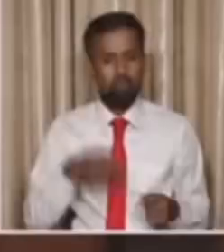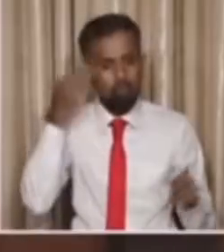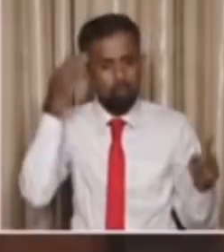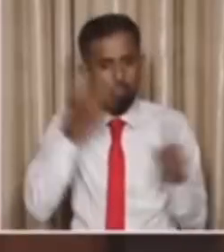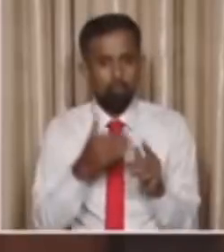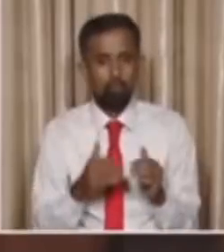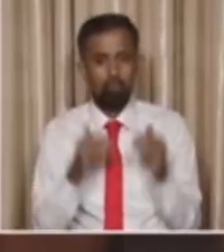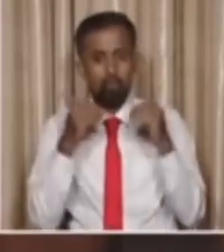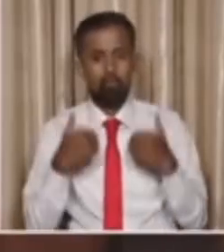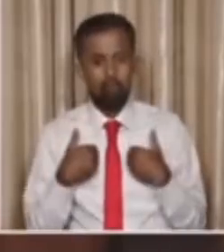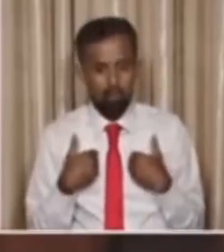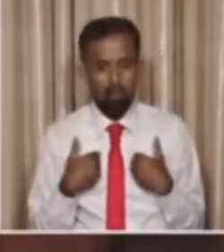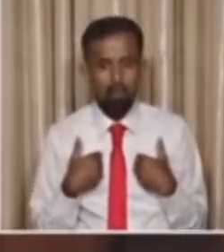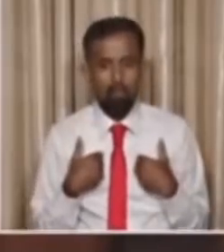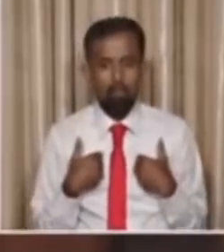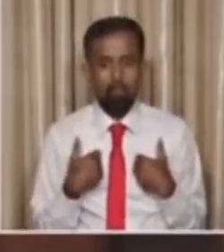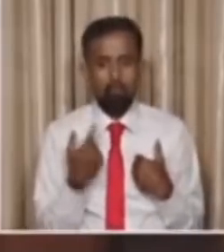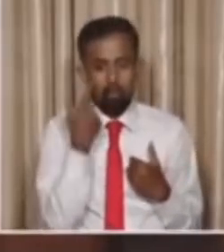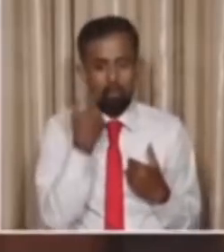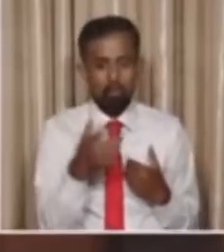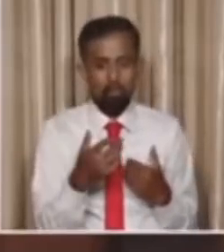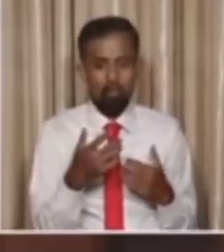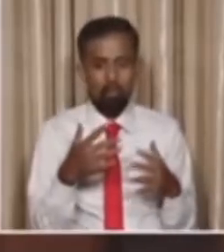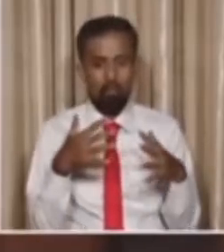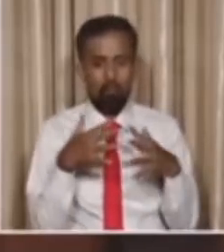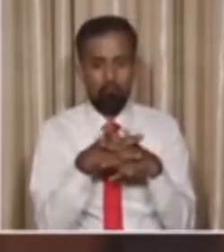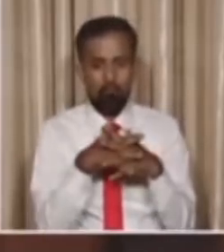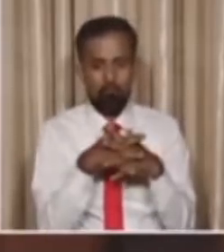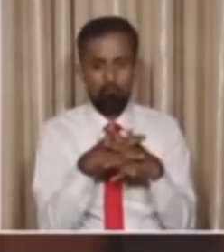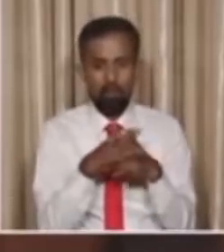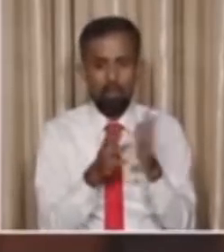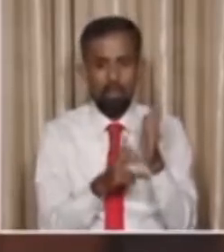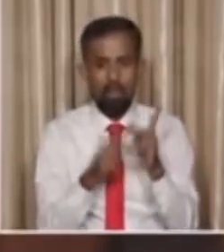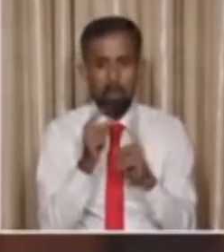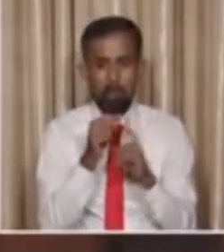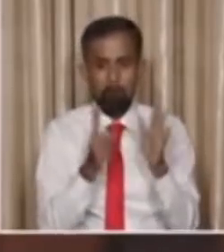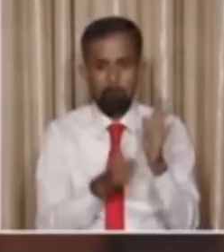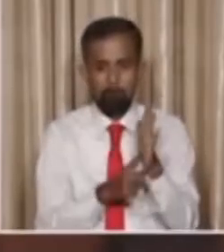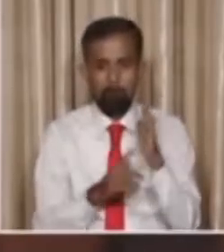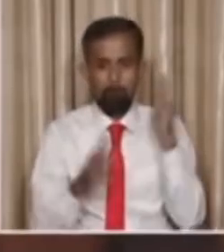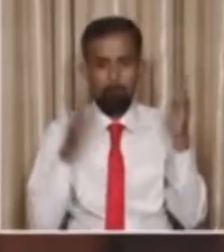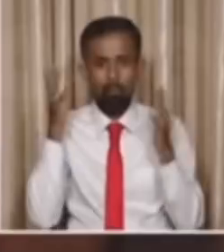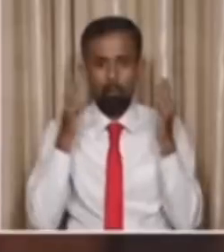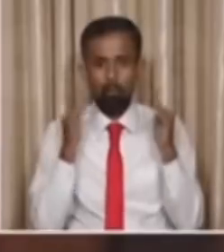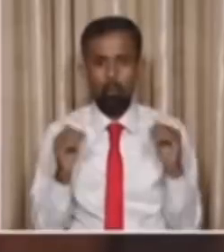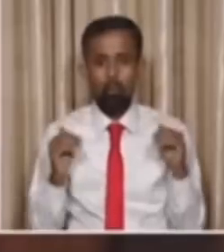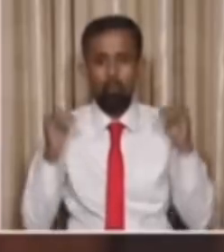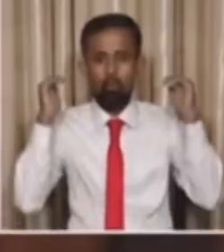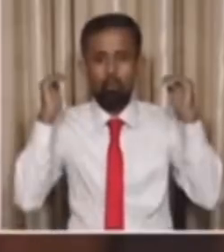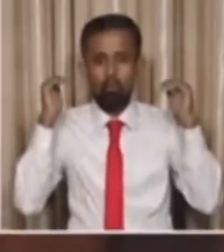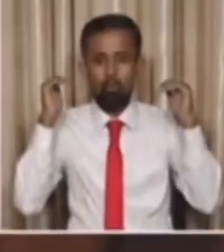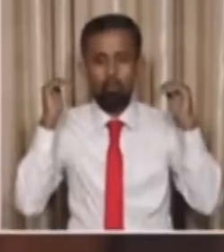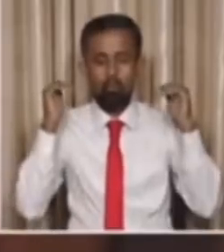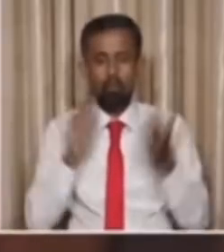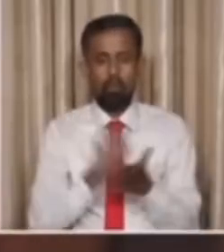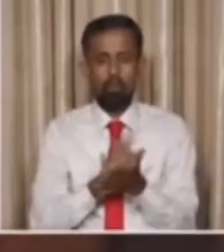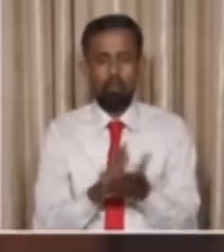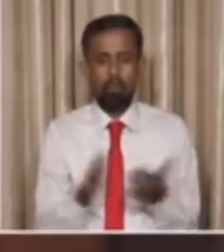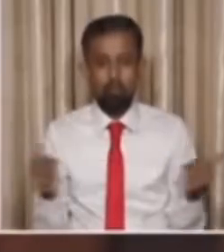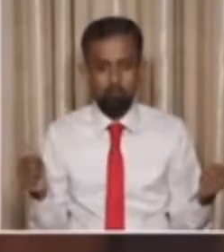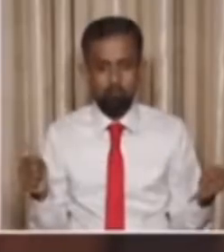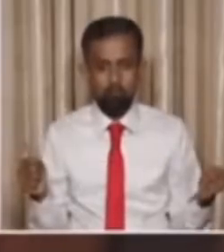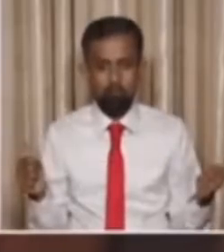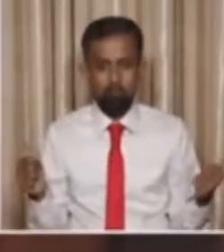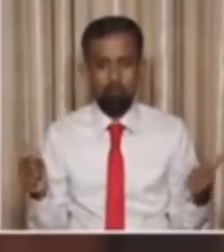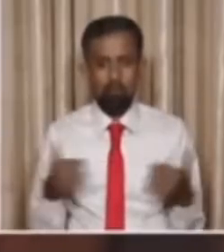දියුණු කරන අපිත් හරි උනන්දුයි. අපි දැක්ක විජේකාන්ත් වීඑස්කාන්ත් කියන තරුණයා LPL හරහා ජාත්‍යන්තර මට්ටමට ආවම අපිට ඉතාමත්ම සතුටක් ඒක.